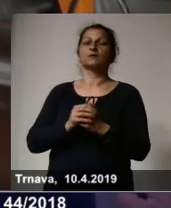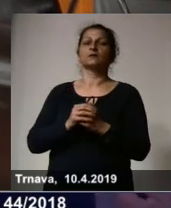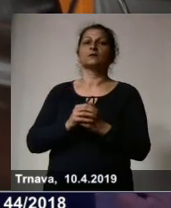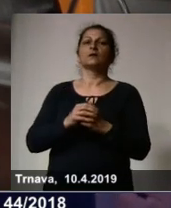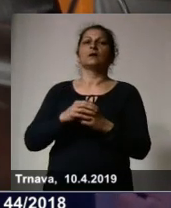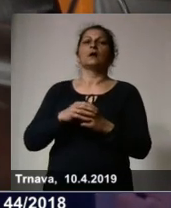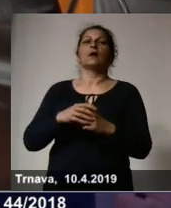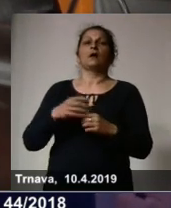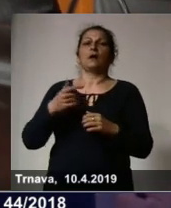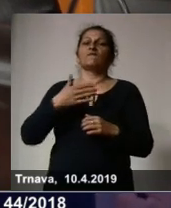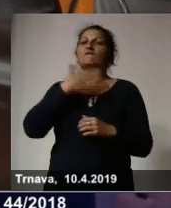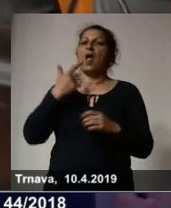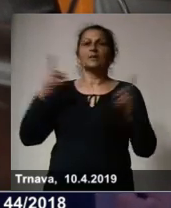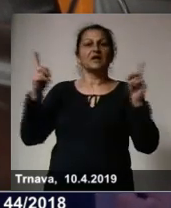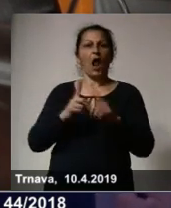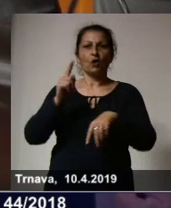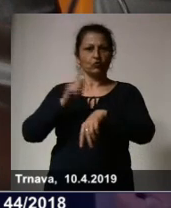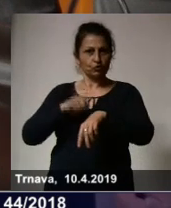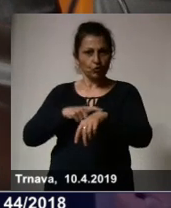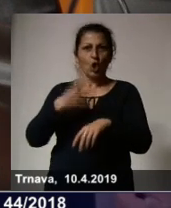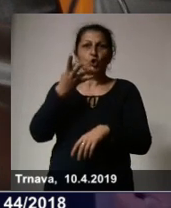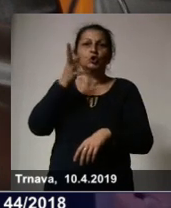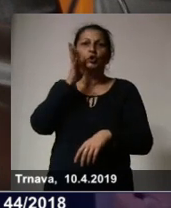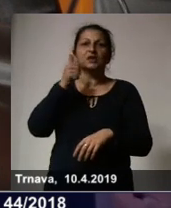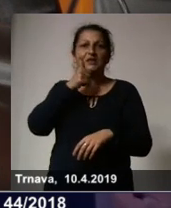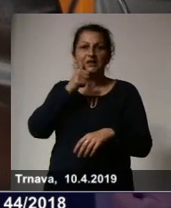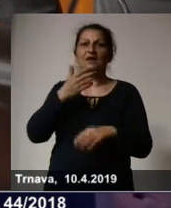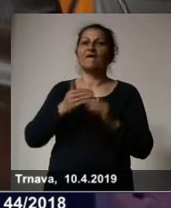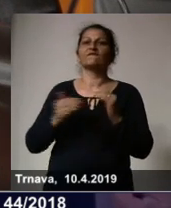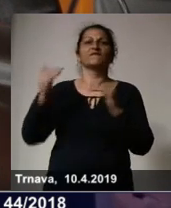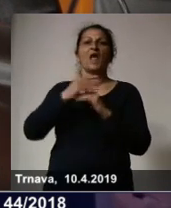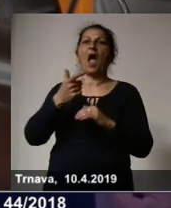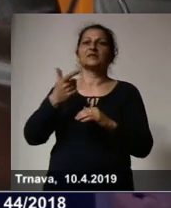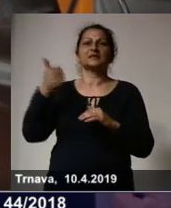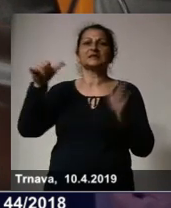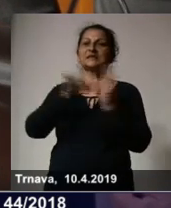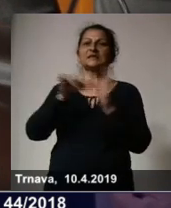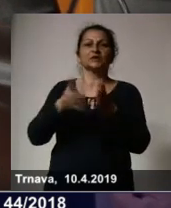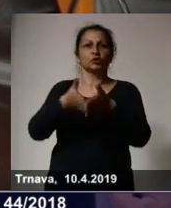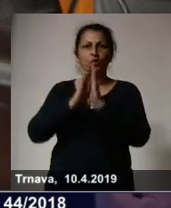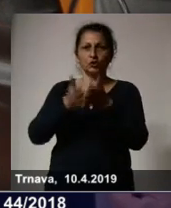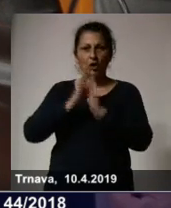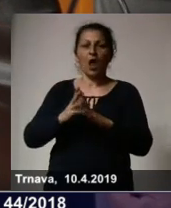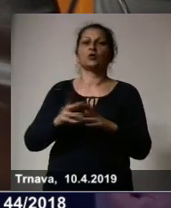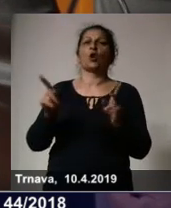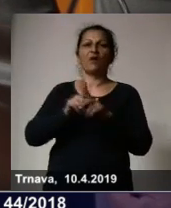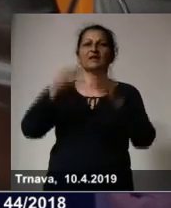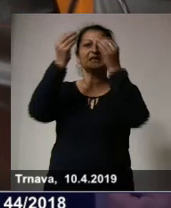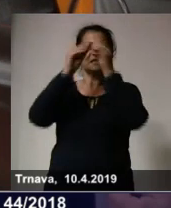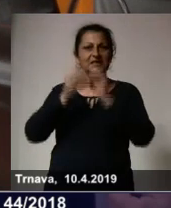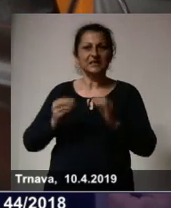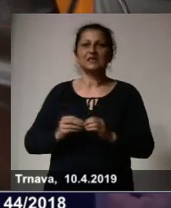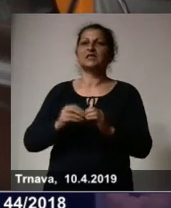pretože to bol extrémne krátky čas, povedzme si za 4 dni, viac ako 1000 žiadostí, aj uvedený systém k tomuto